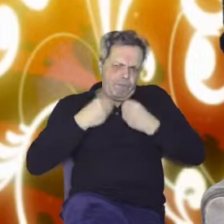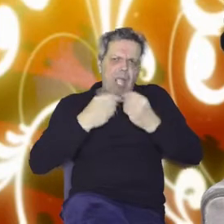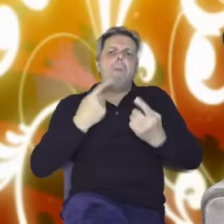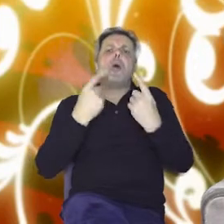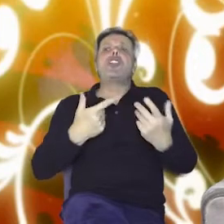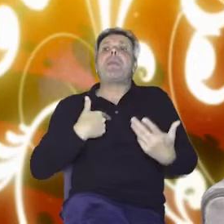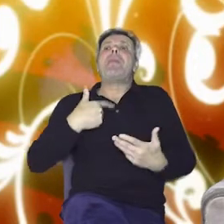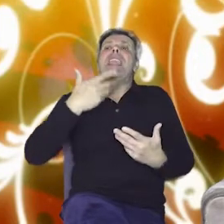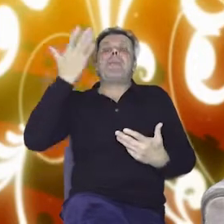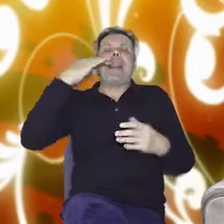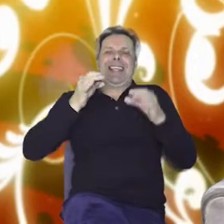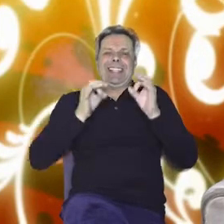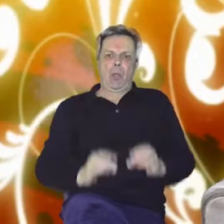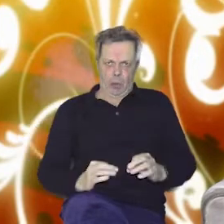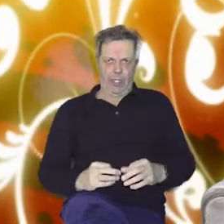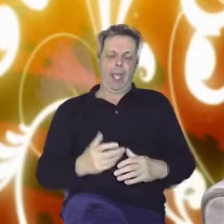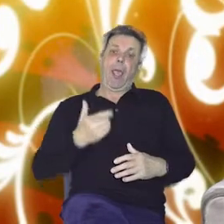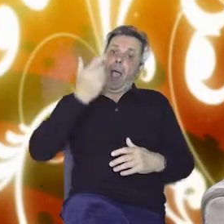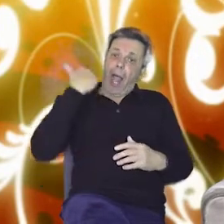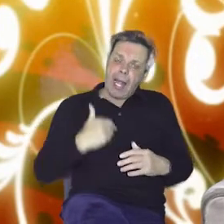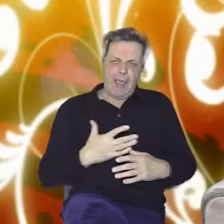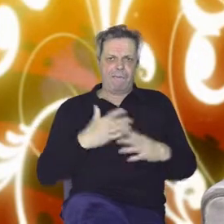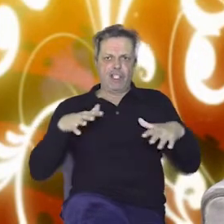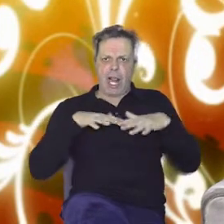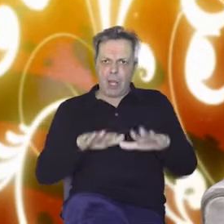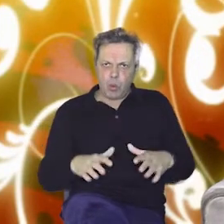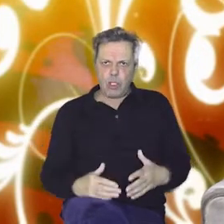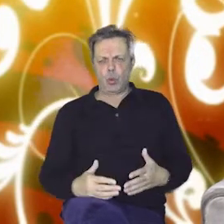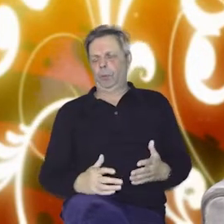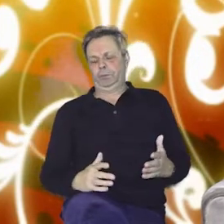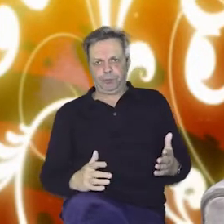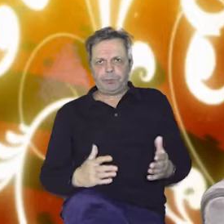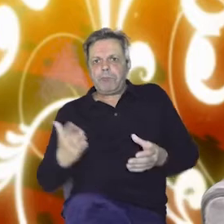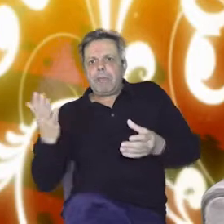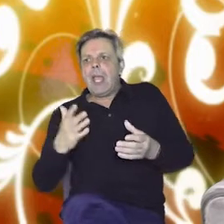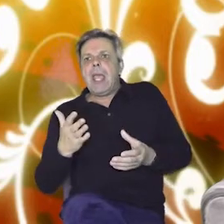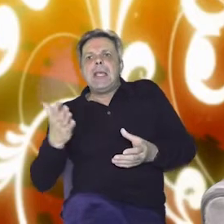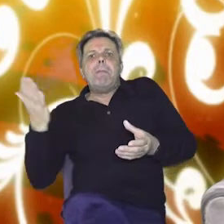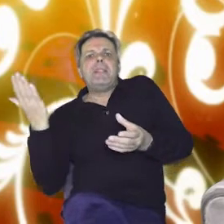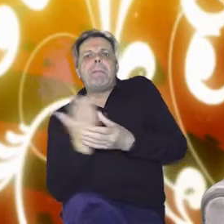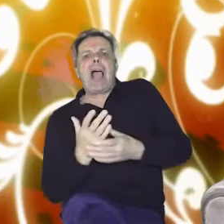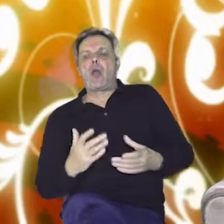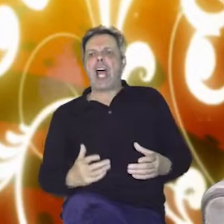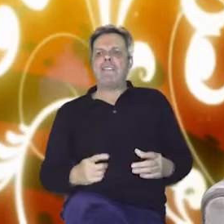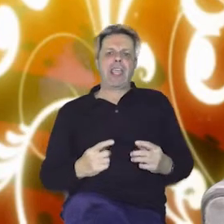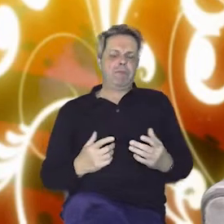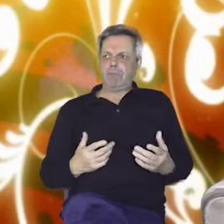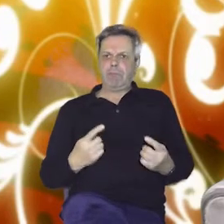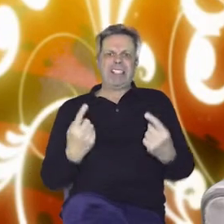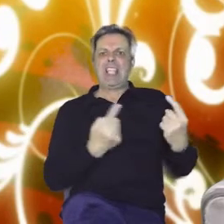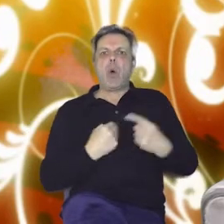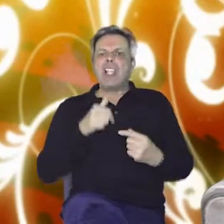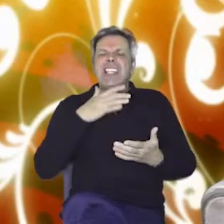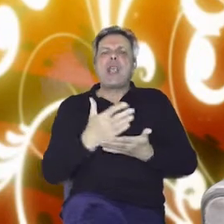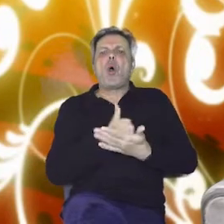bili sigurniji, ali većina ljudi su eklektici, prilagođavaju se datoj situaciji i koriste sve